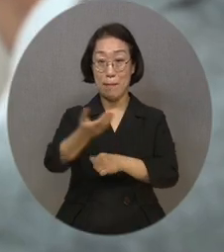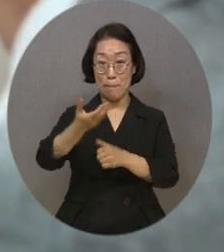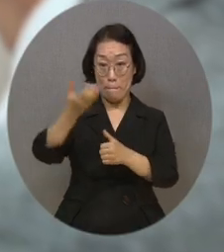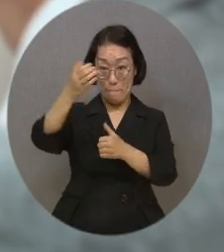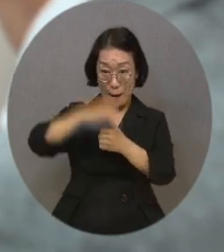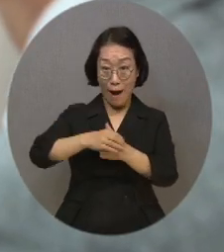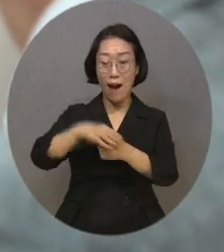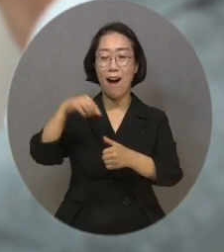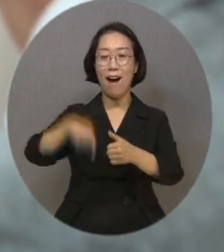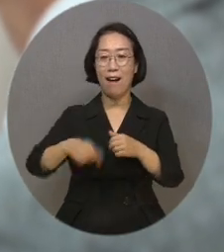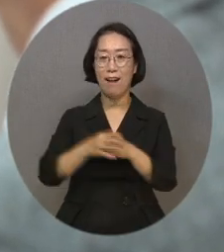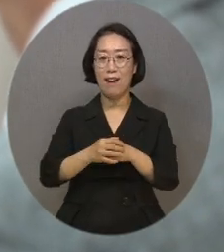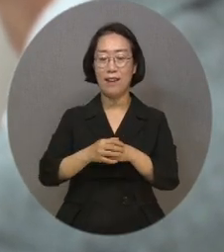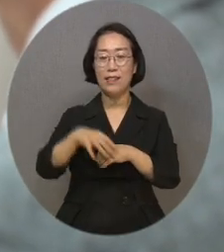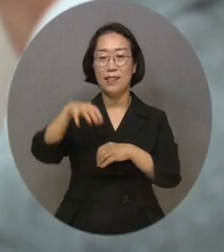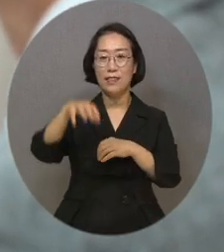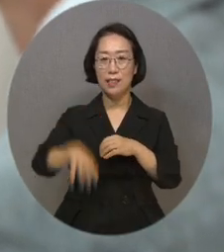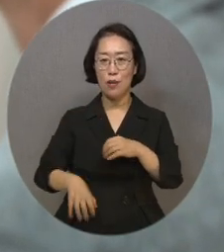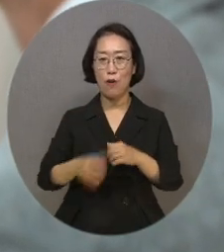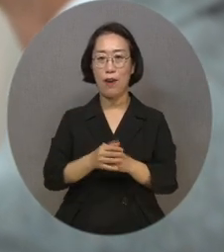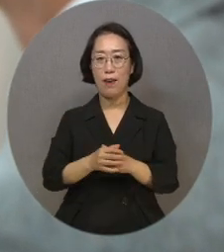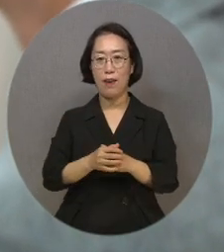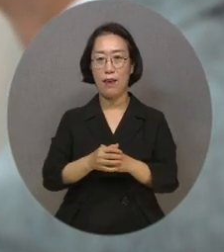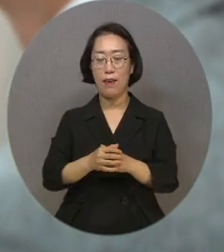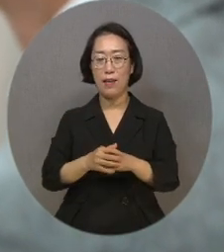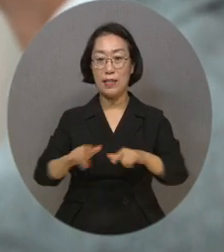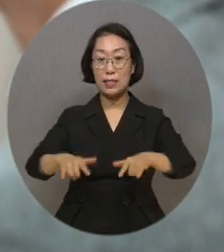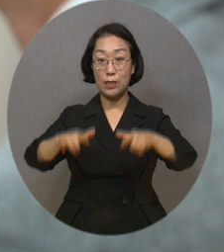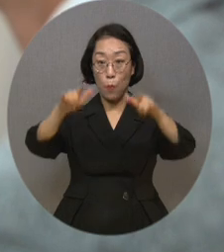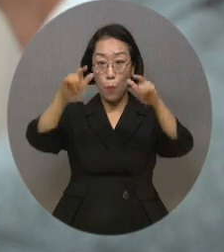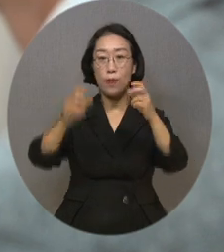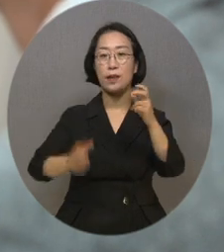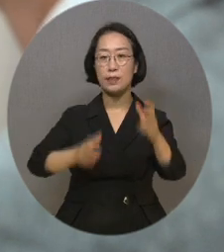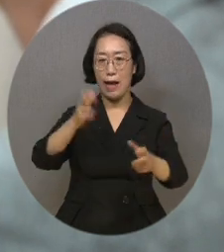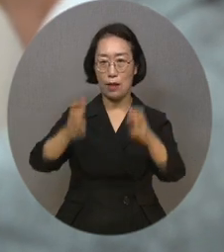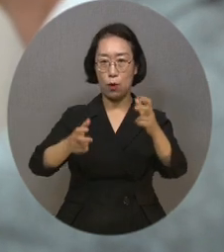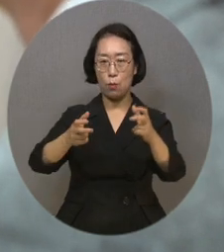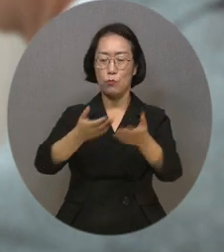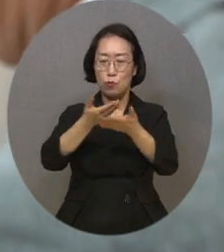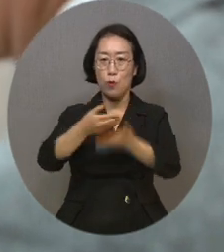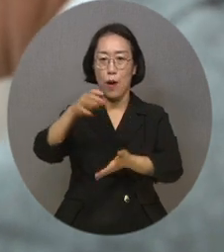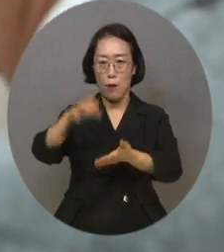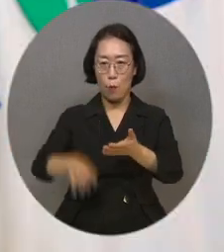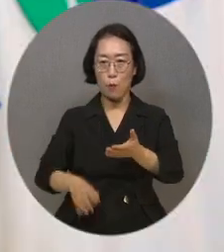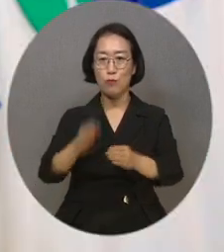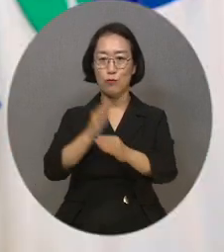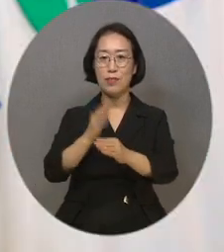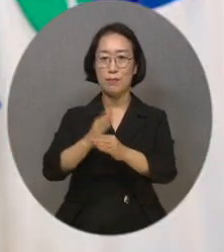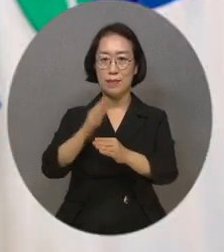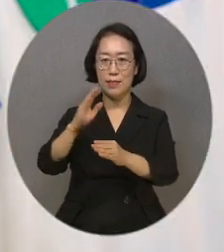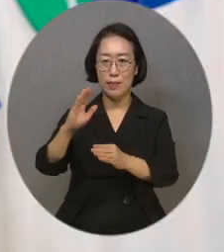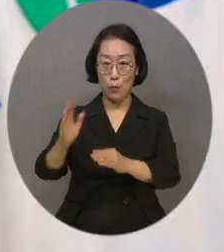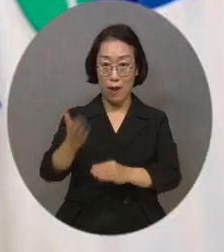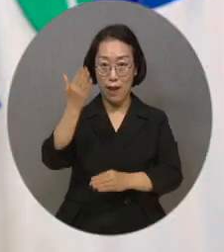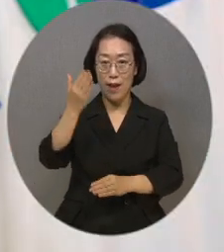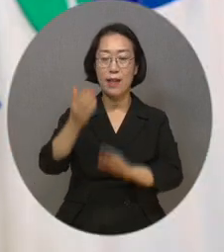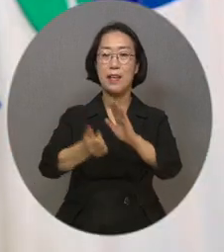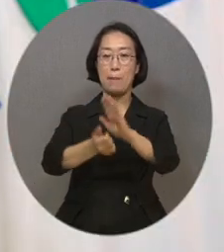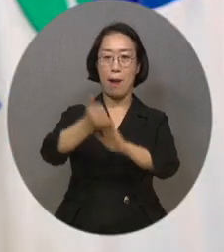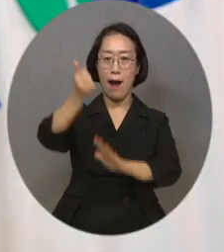고창이 드론 산업의 새로운 메카로 떠오르도록 저희가 준비하고 있습니다.